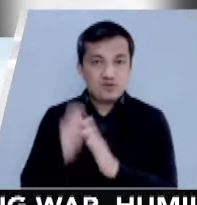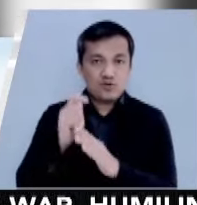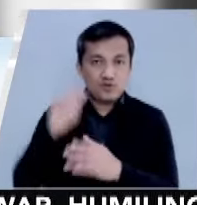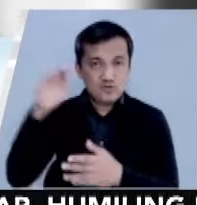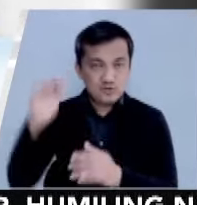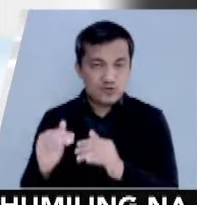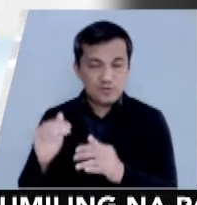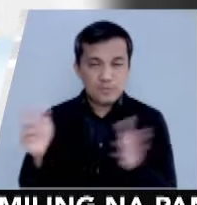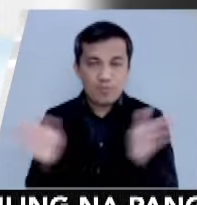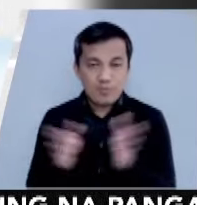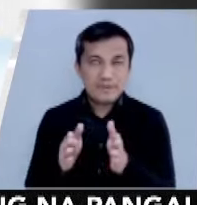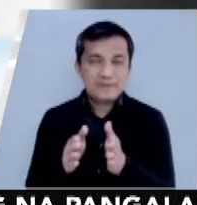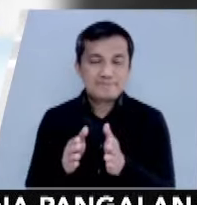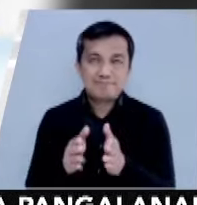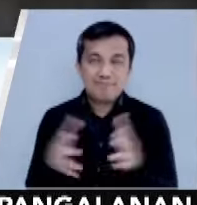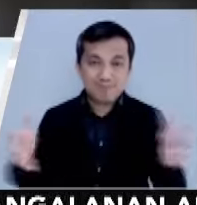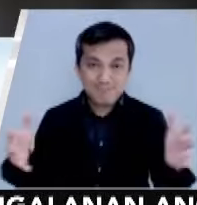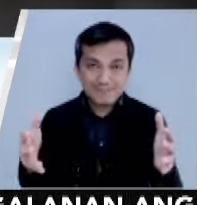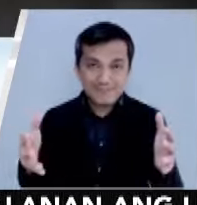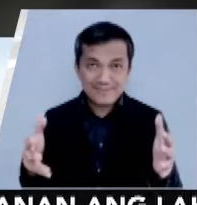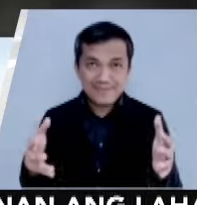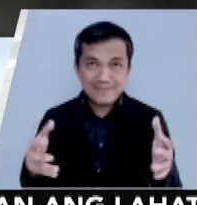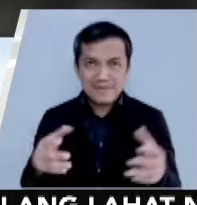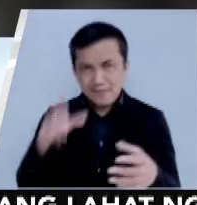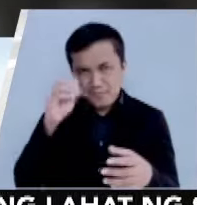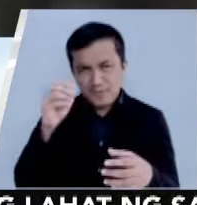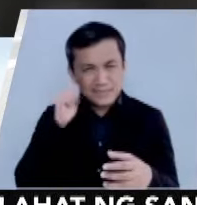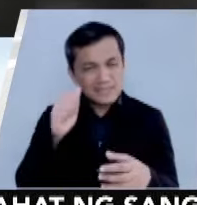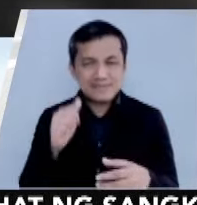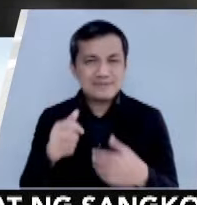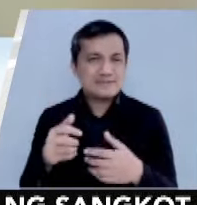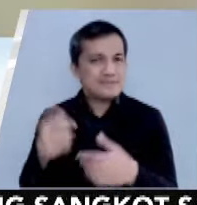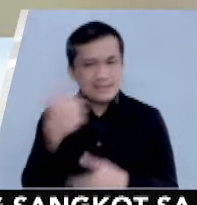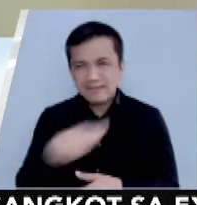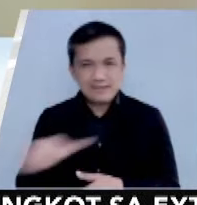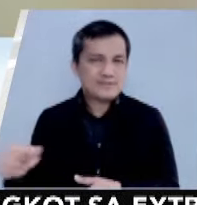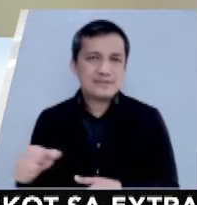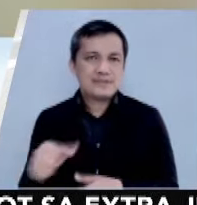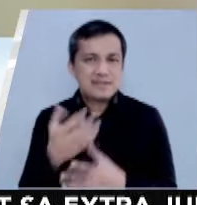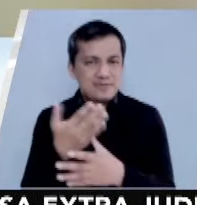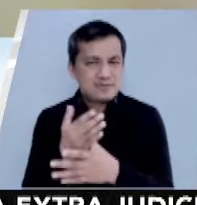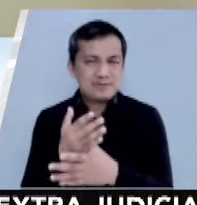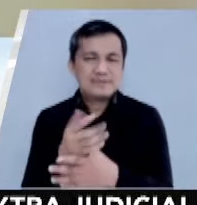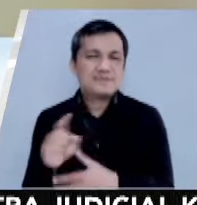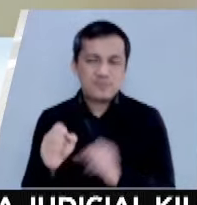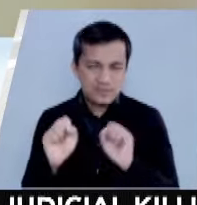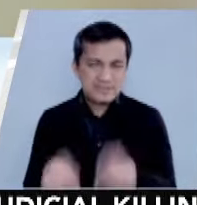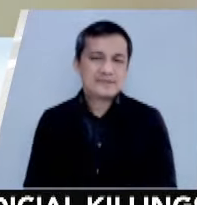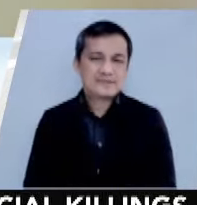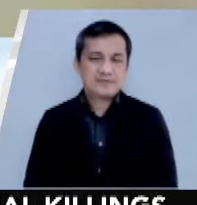so thin, boy man o girl, and everyone in between. Kung ano yung papasay sa'yo, suotin mo.